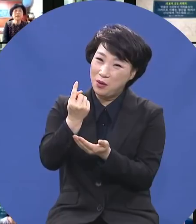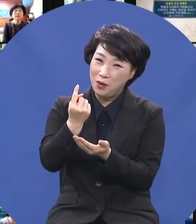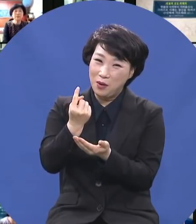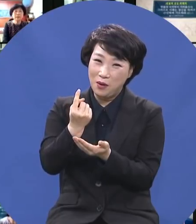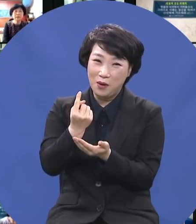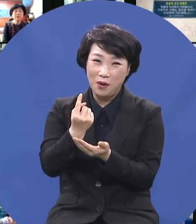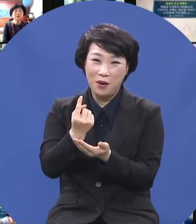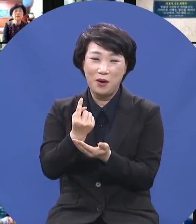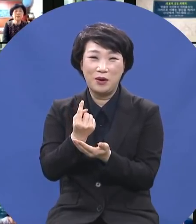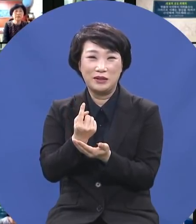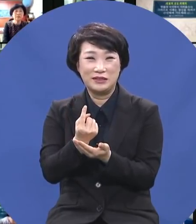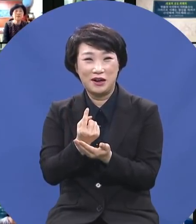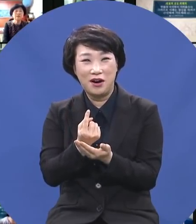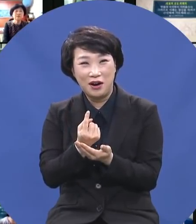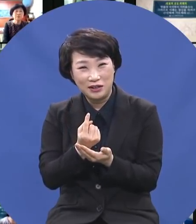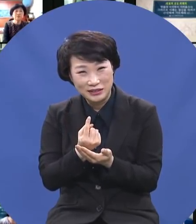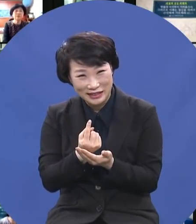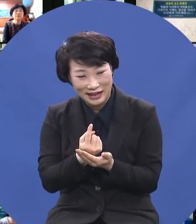성령이